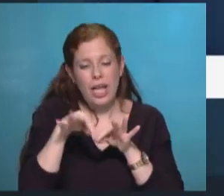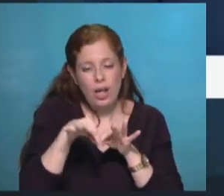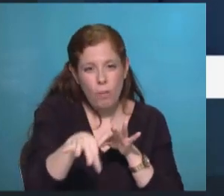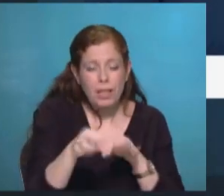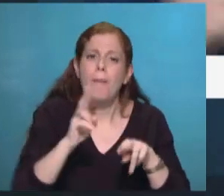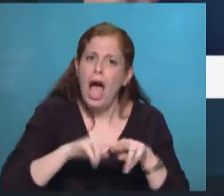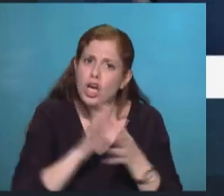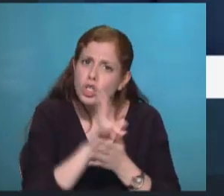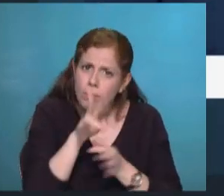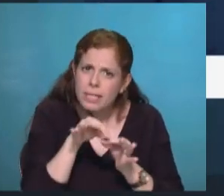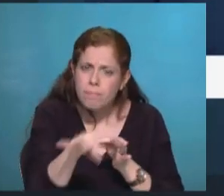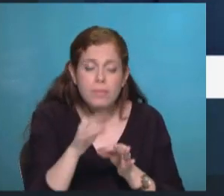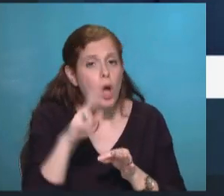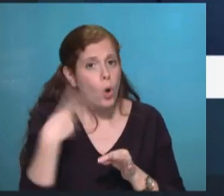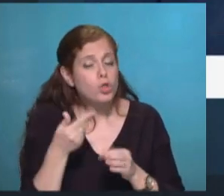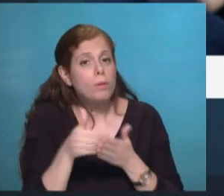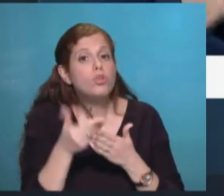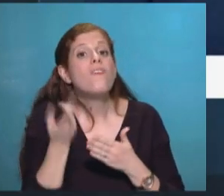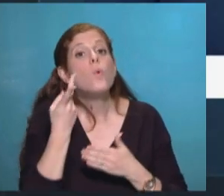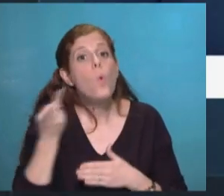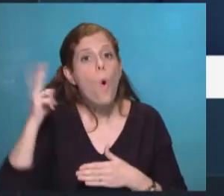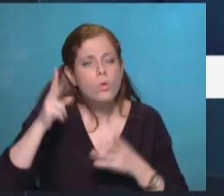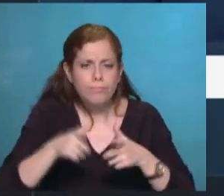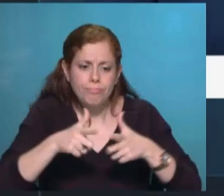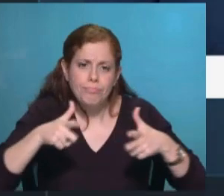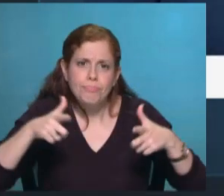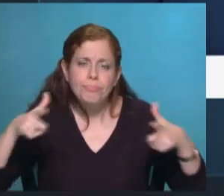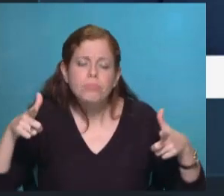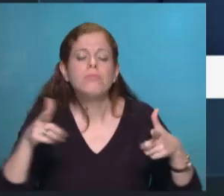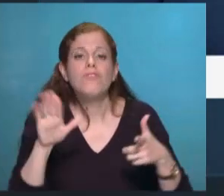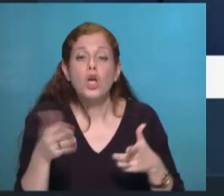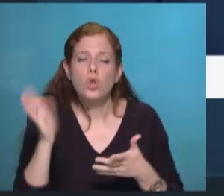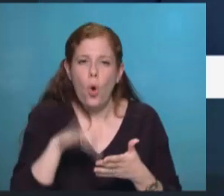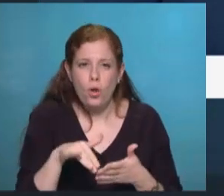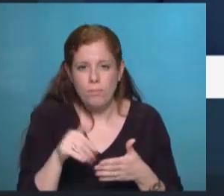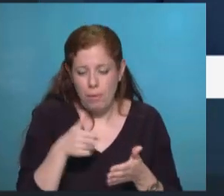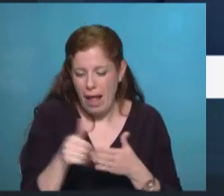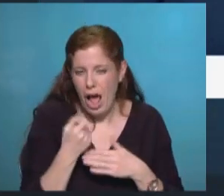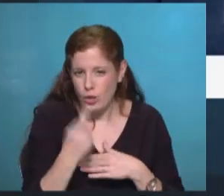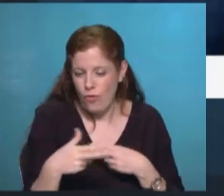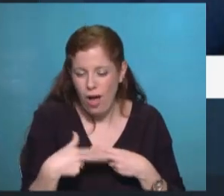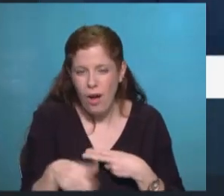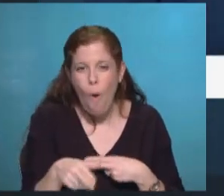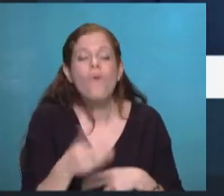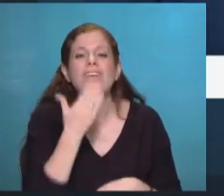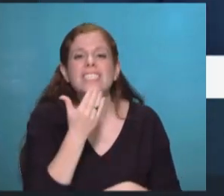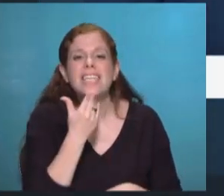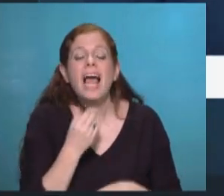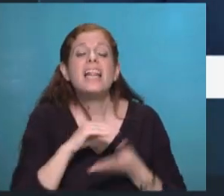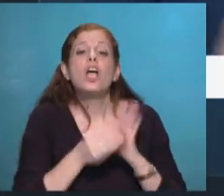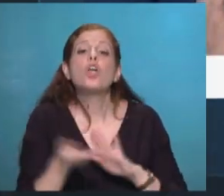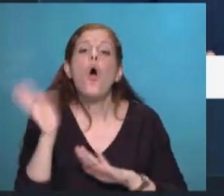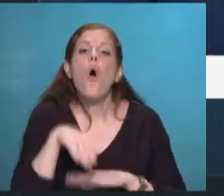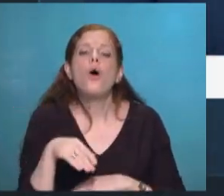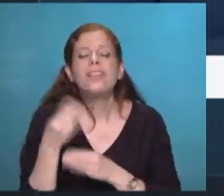ייתכן בהמשך השטח יורחב אף יותר. ויש עוד נקודה, במהלך השבוע הקרוב ישראל צפויה לאשר עוד העברת